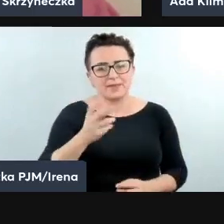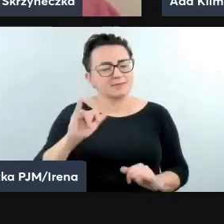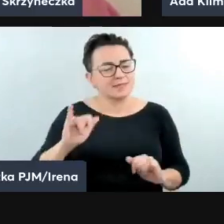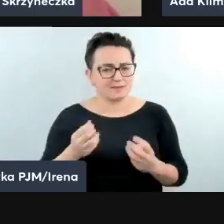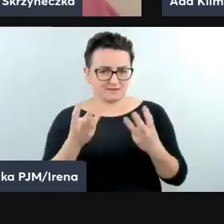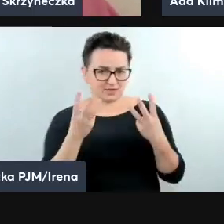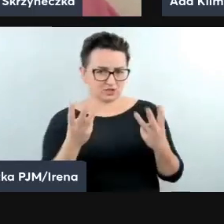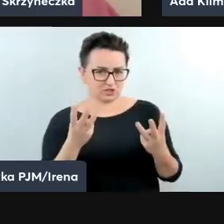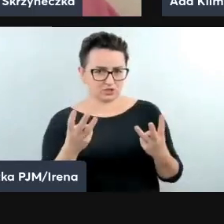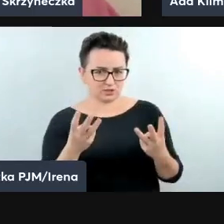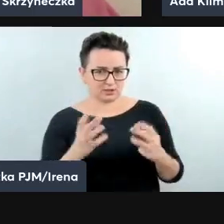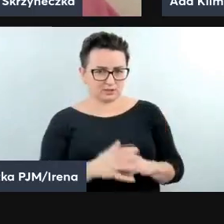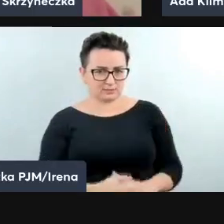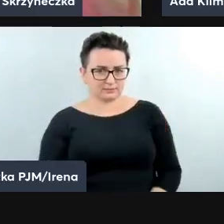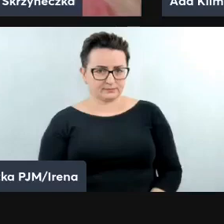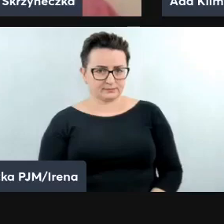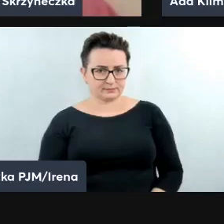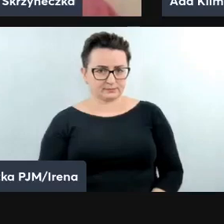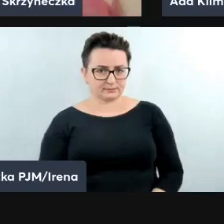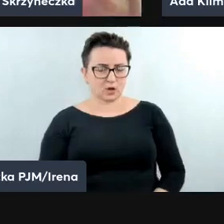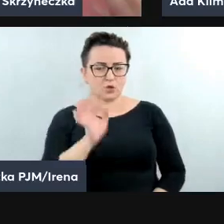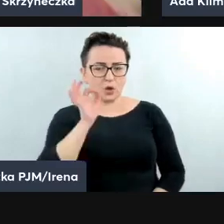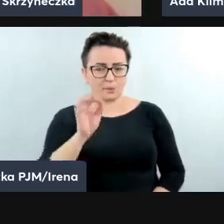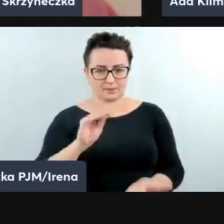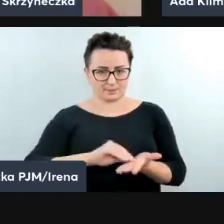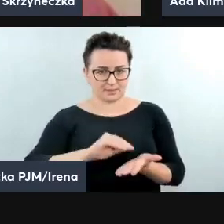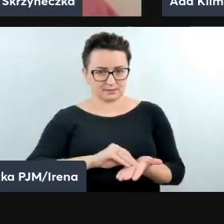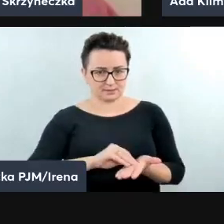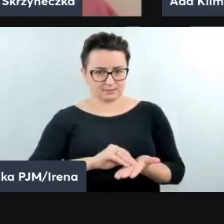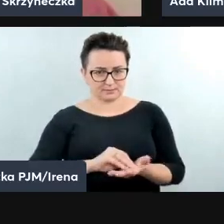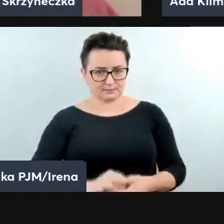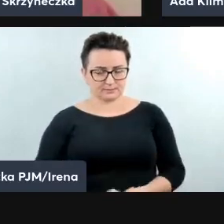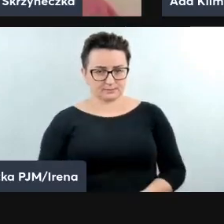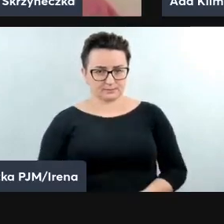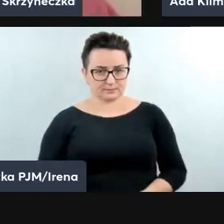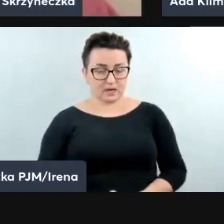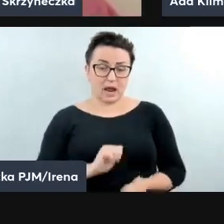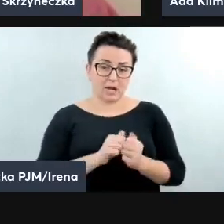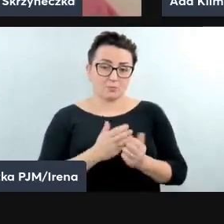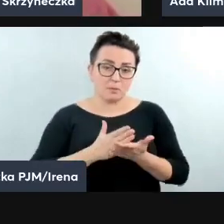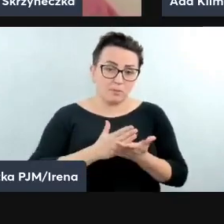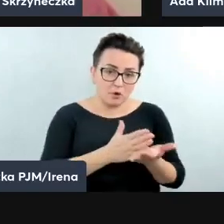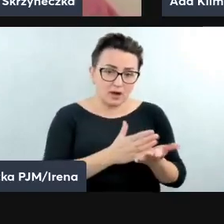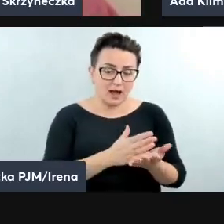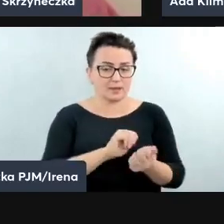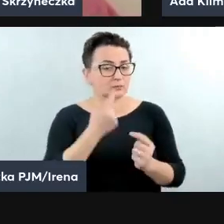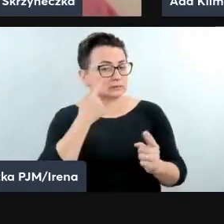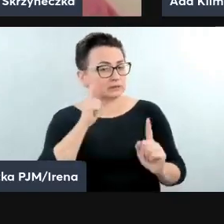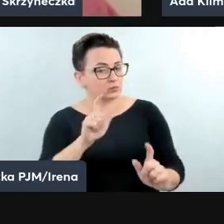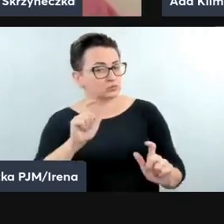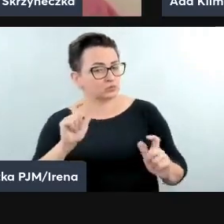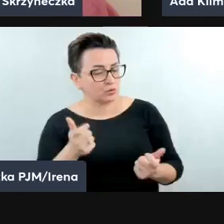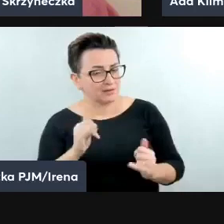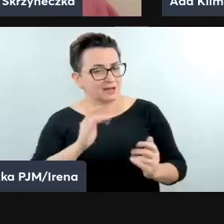dobre praktyki, czy porady, czy Wasze spostrzeżenia, w jaki sposób robić dobrze taki warsztat, albo